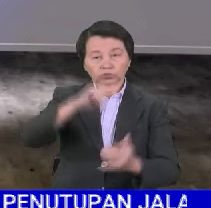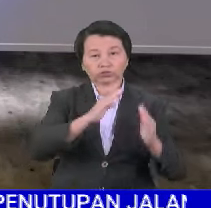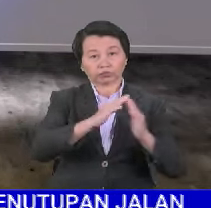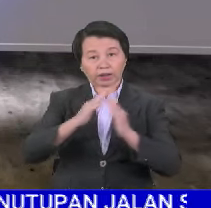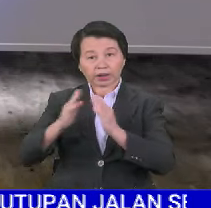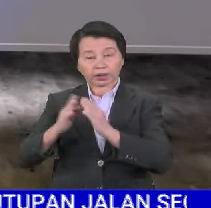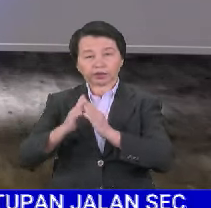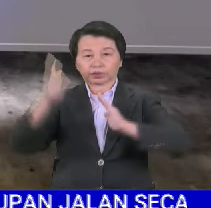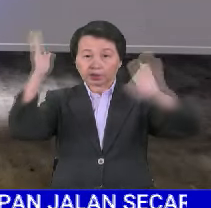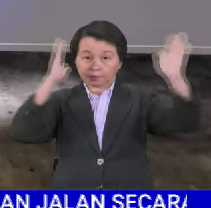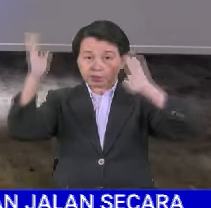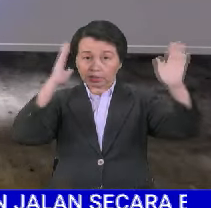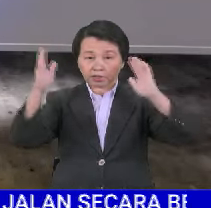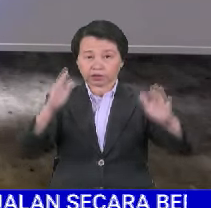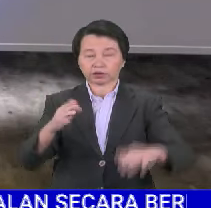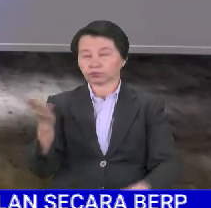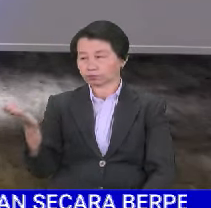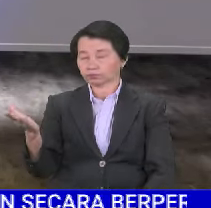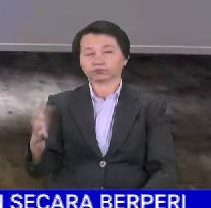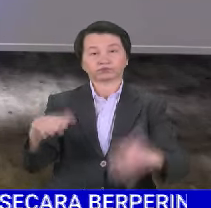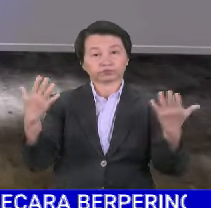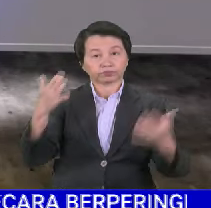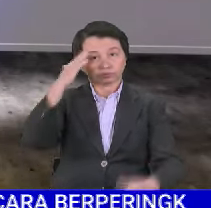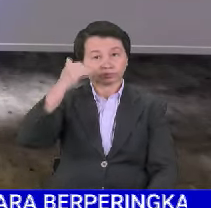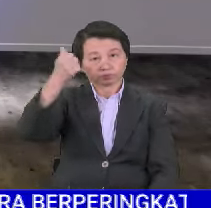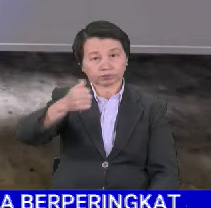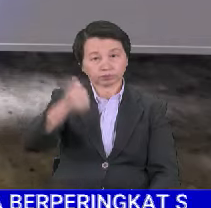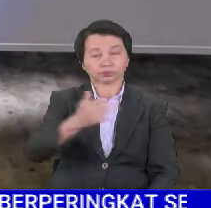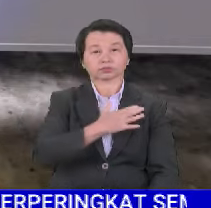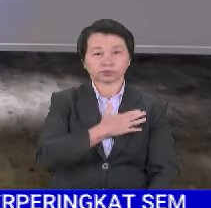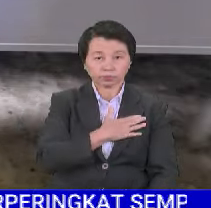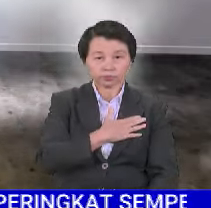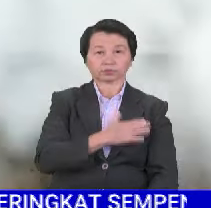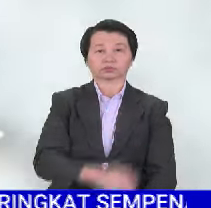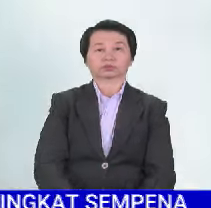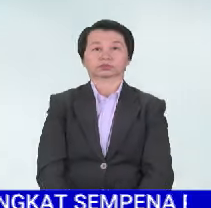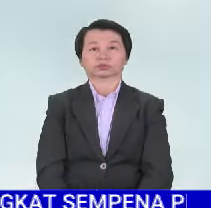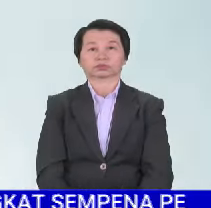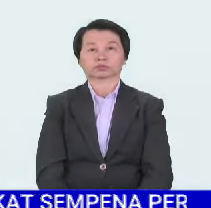bandar-bandar utama di seluruh Malaysia. Saya Linda Hanif. Assalamualaikum dan salam sejahtera.